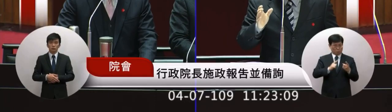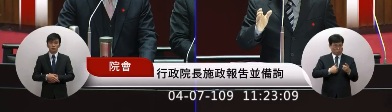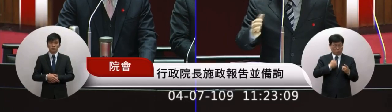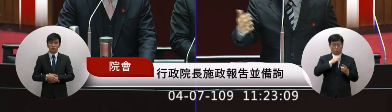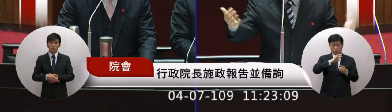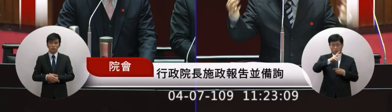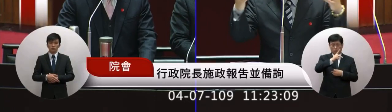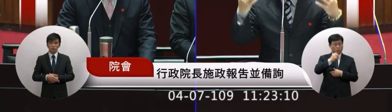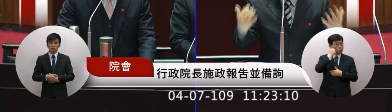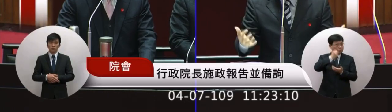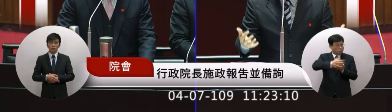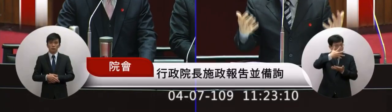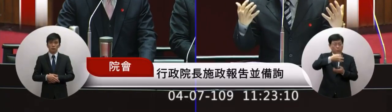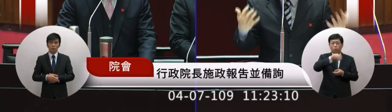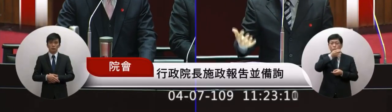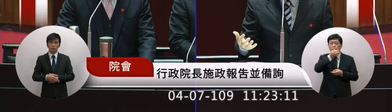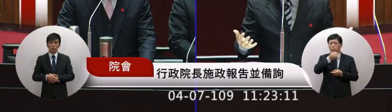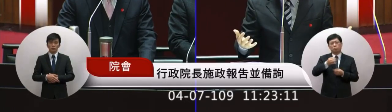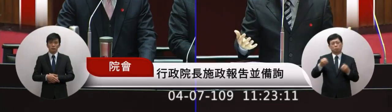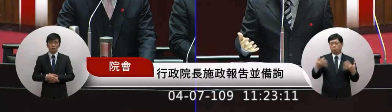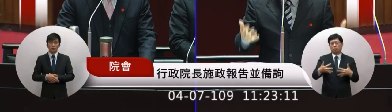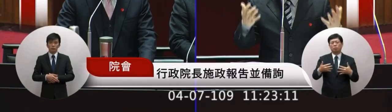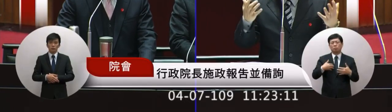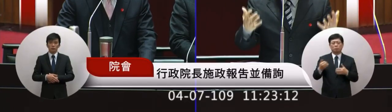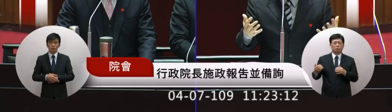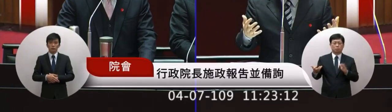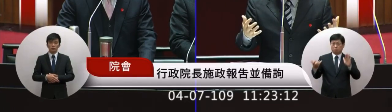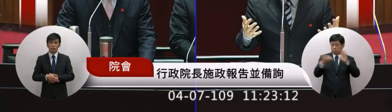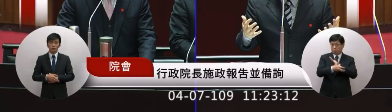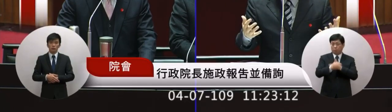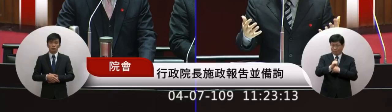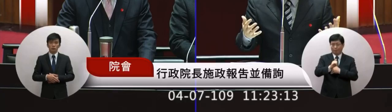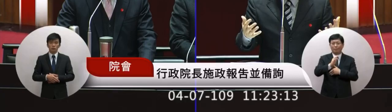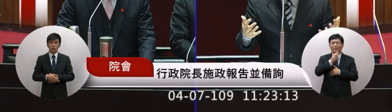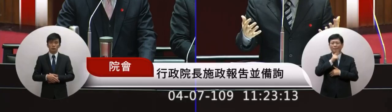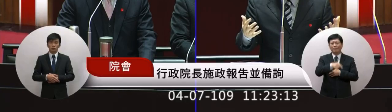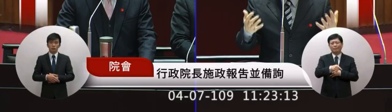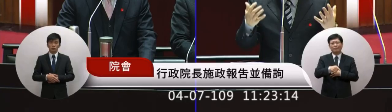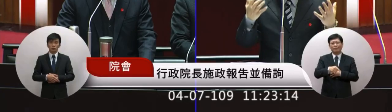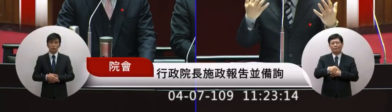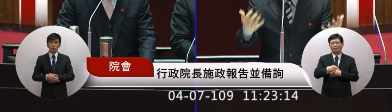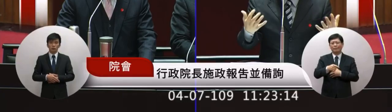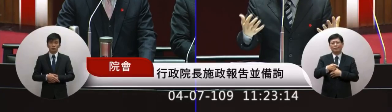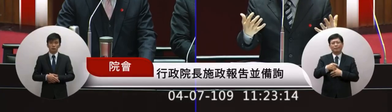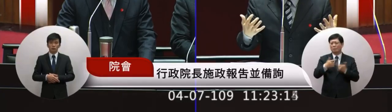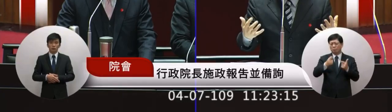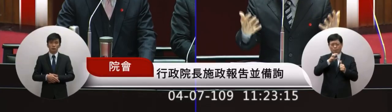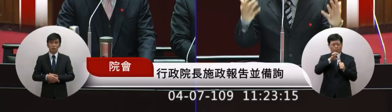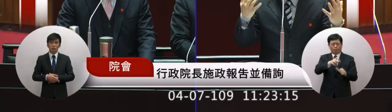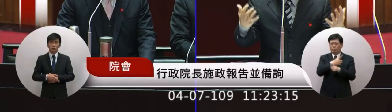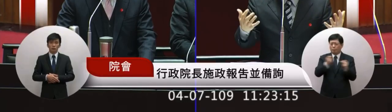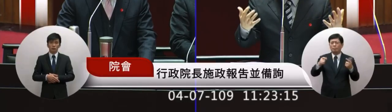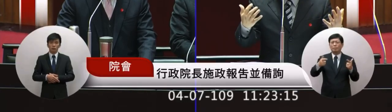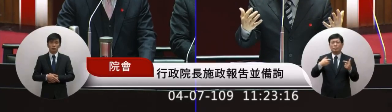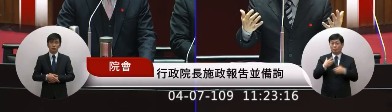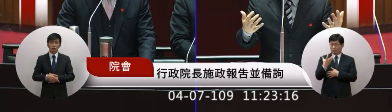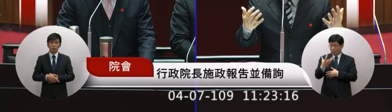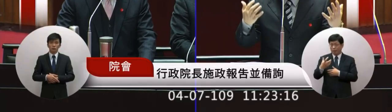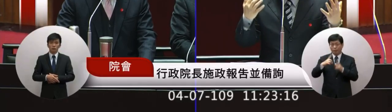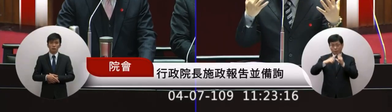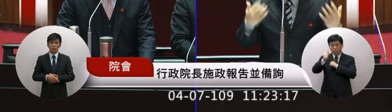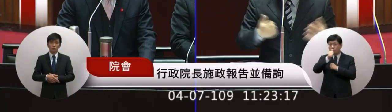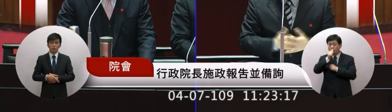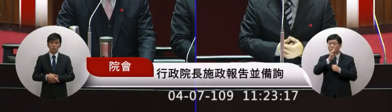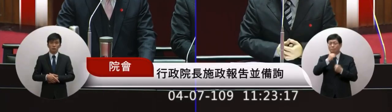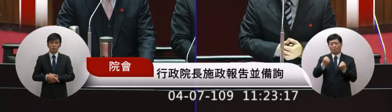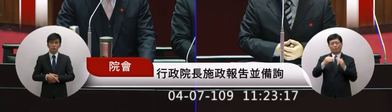防疫旅馆，全部都能够做到防疫旅馆，当然是一件好事。可是防疫旅馆它不是强制的，大部分的人回到家是